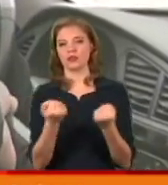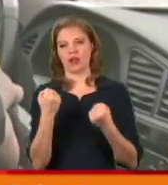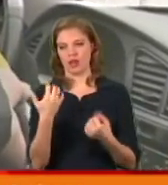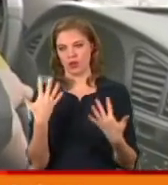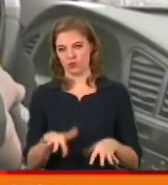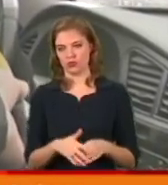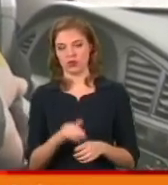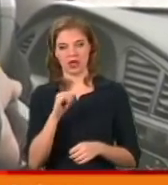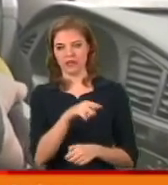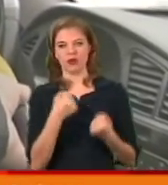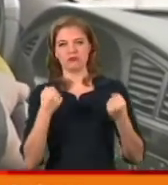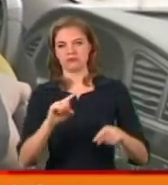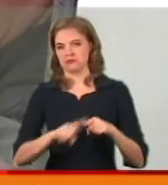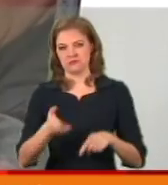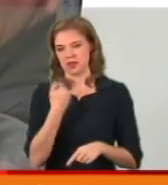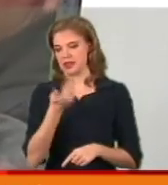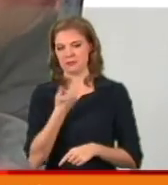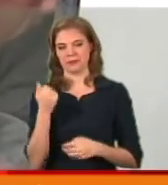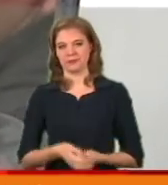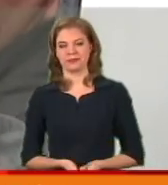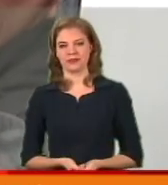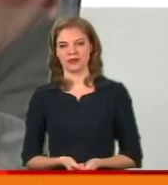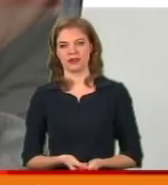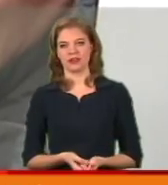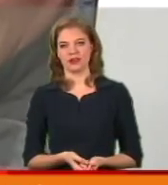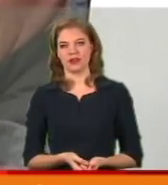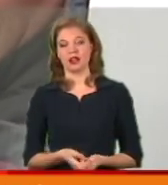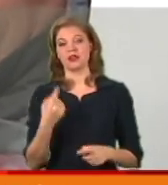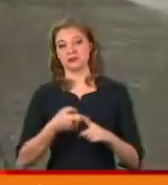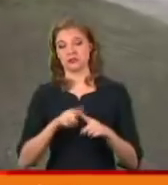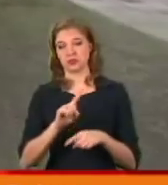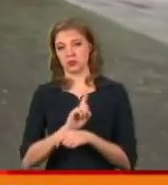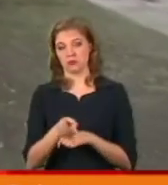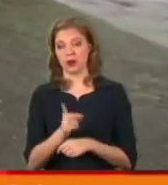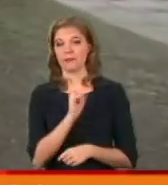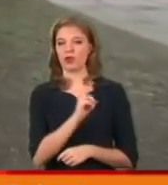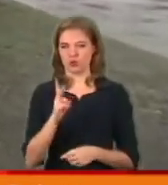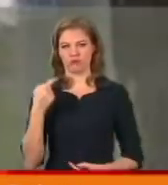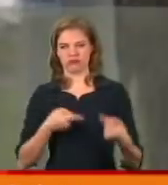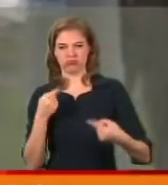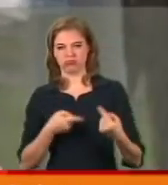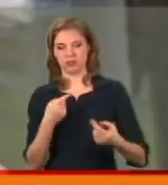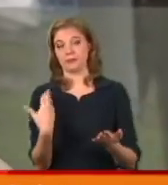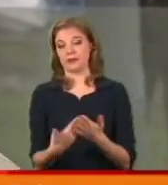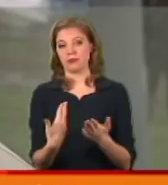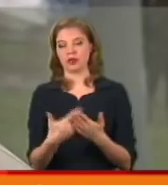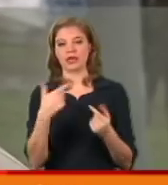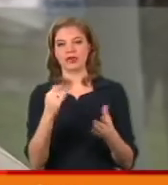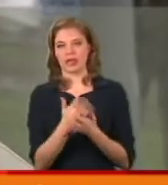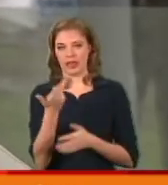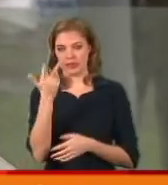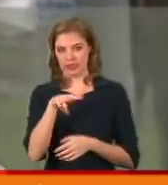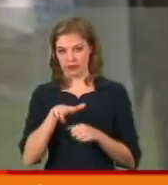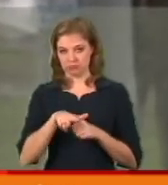уже. І ви не ганяєте? Ні. Їхати потихеньку, це нормально. Хтось критикує. Наприклад, де є три